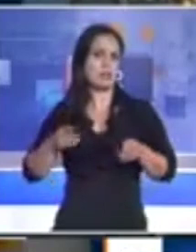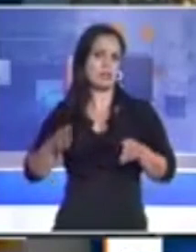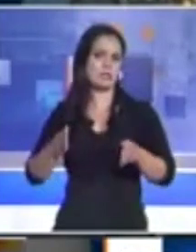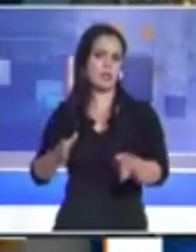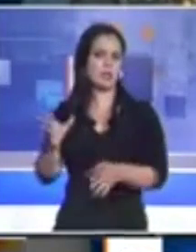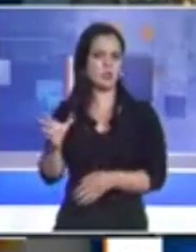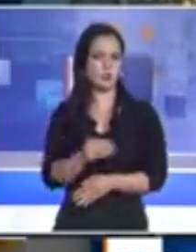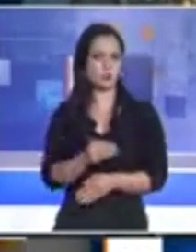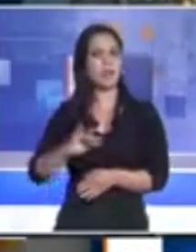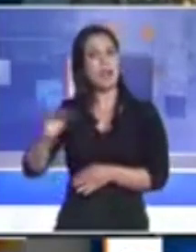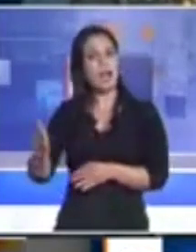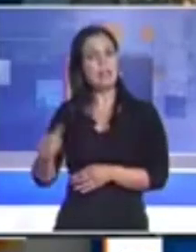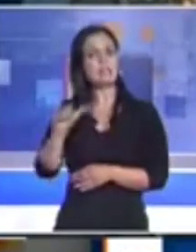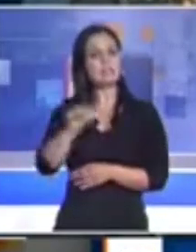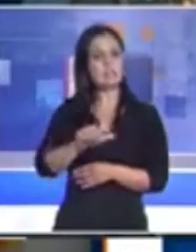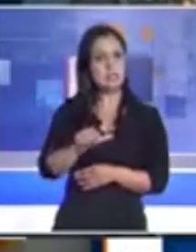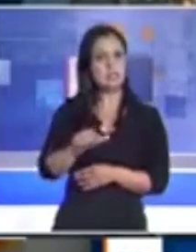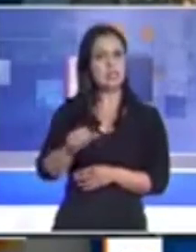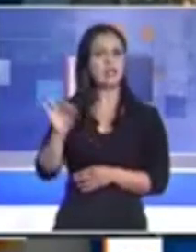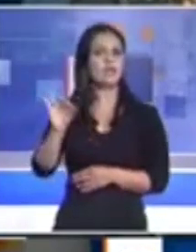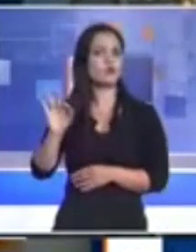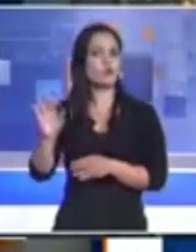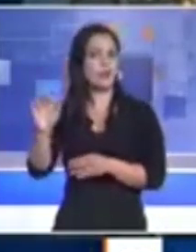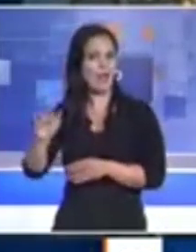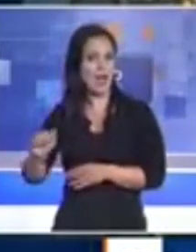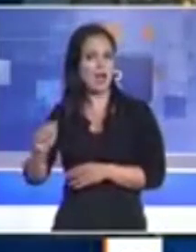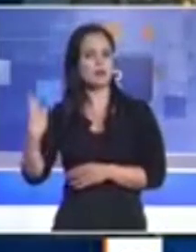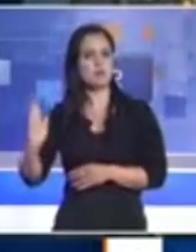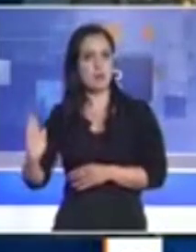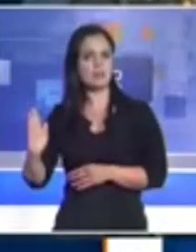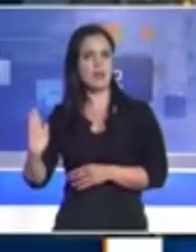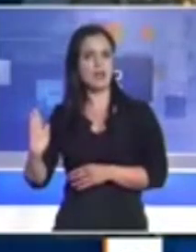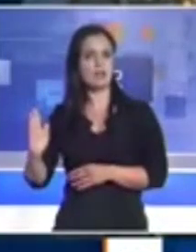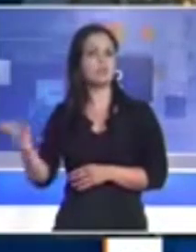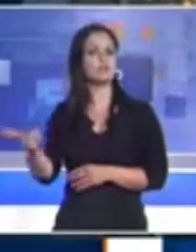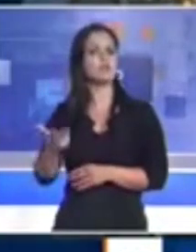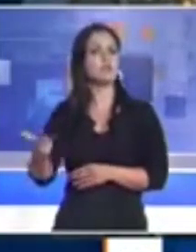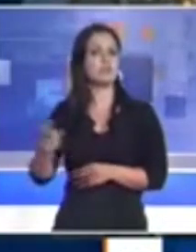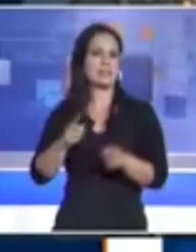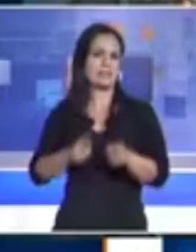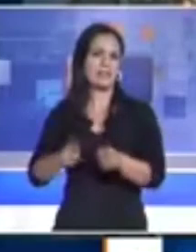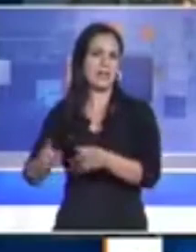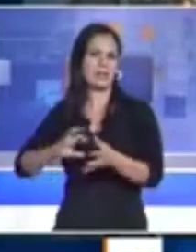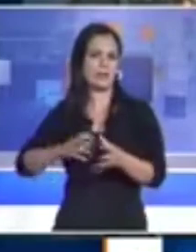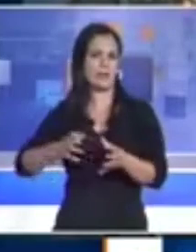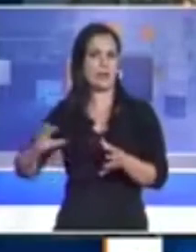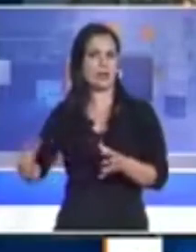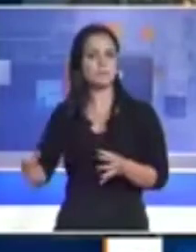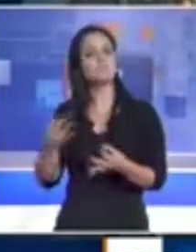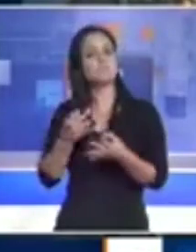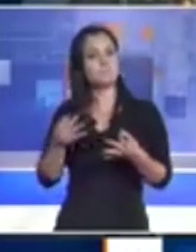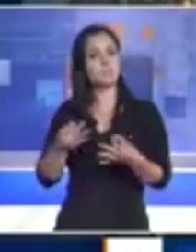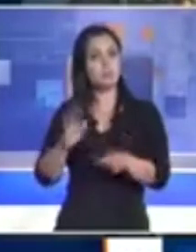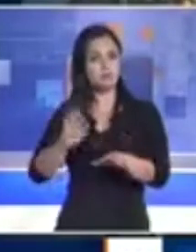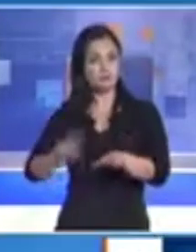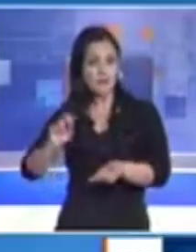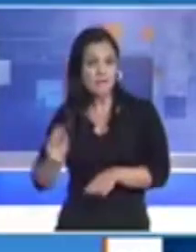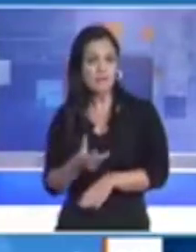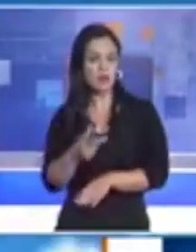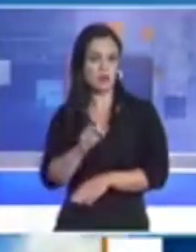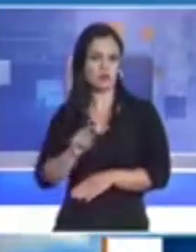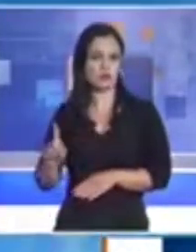altre tra cui si indica fondo valle dell'agri o bradanica per ampissimi tratti bene insomma andare col piede leggero